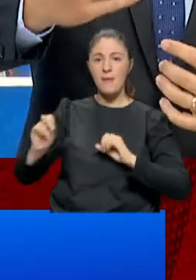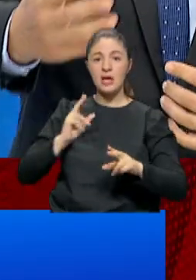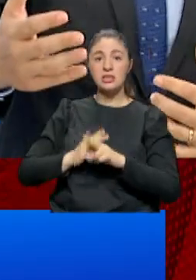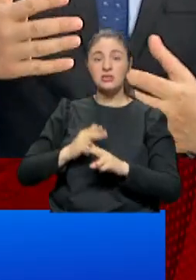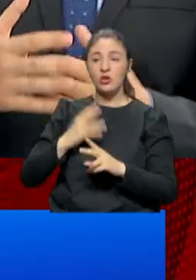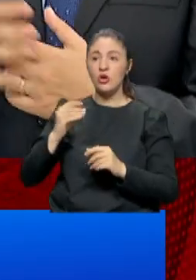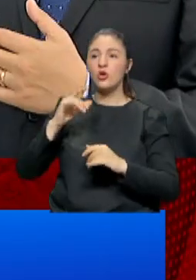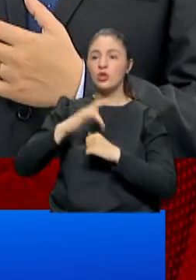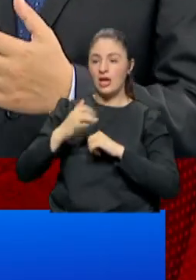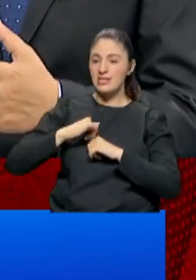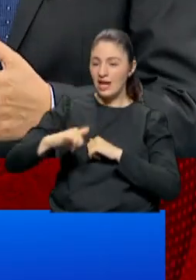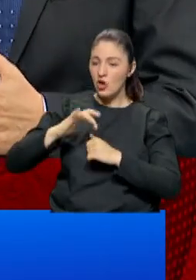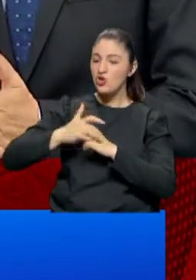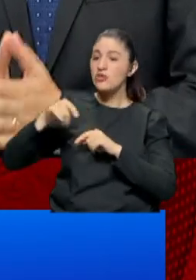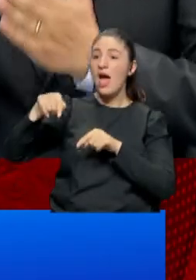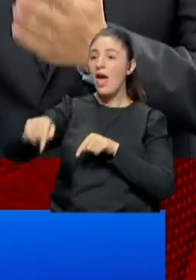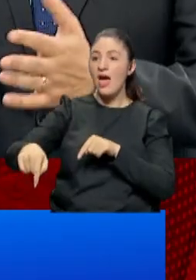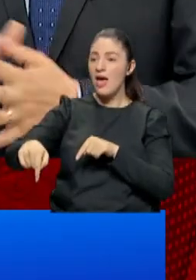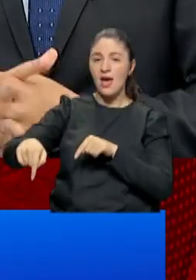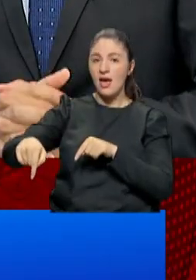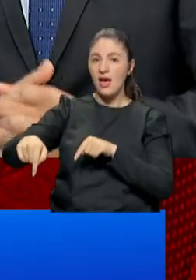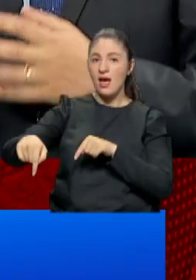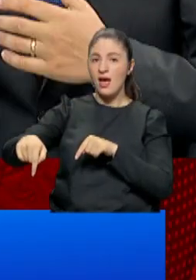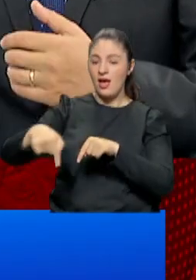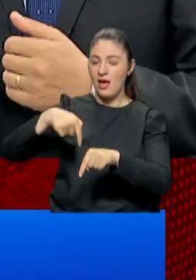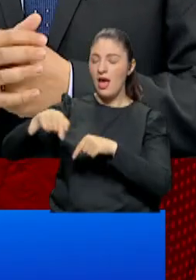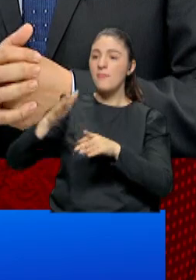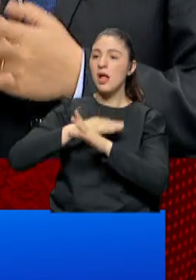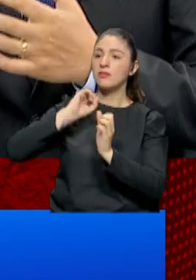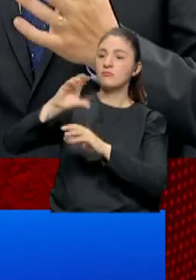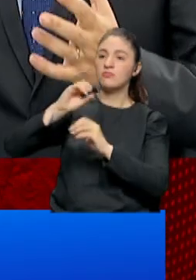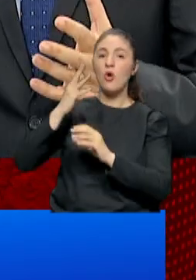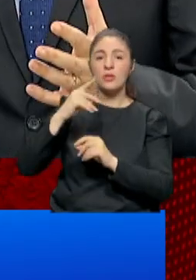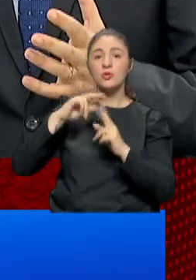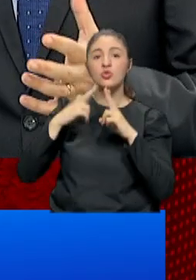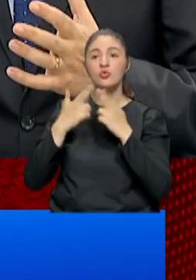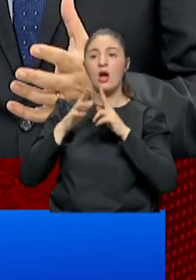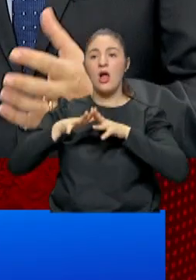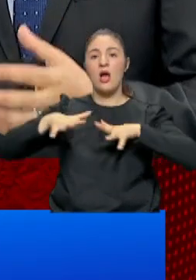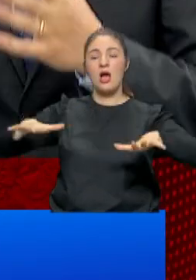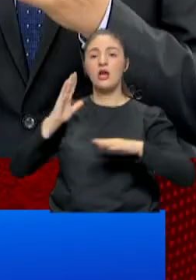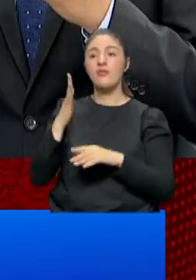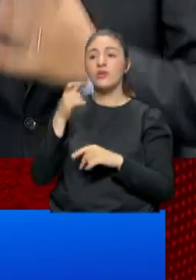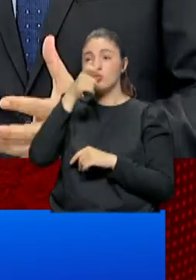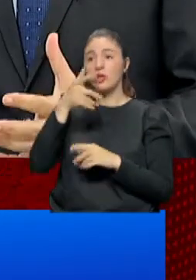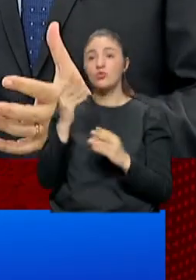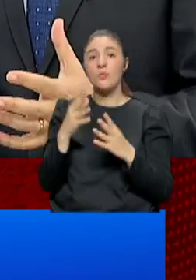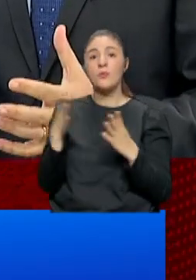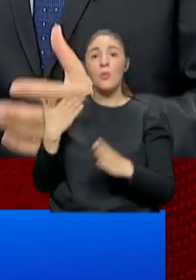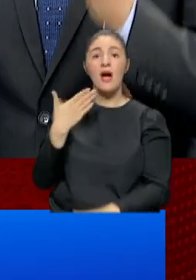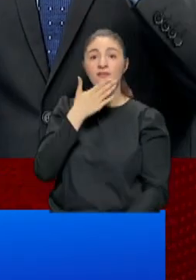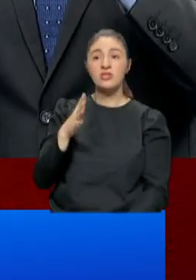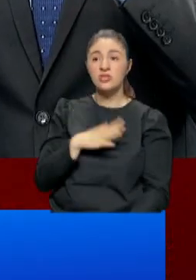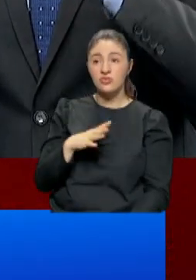ülkelerin yakınlarındaki ülkelere Erem al gönderdiği bir dünyaya doğru gidiyoruz ve Türkiye'nin çok büyük